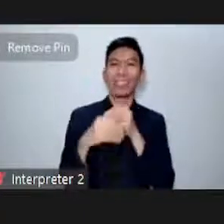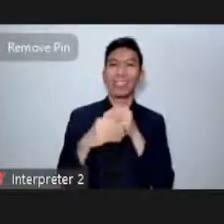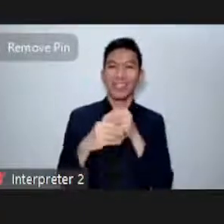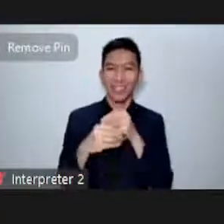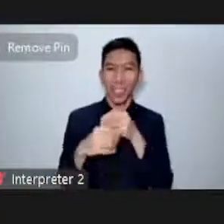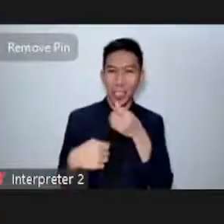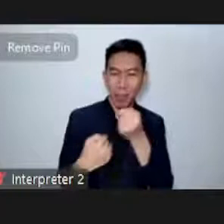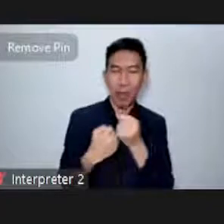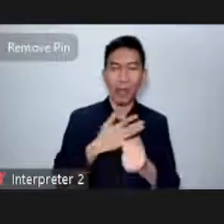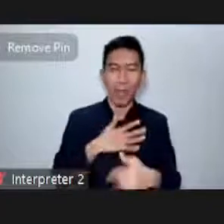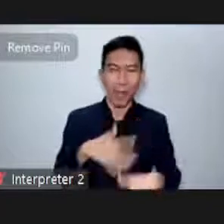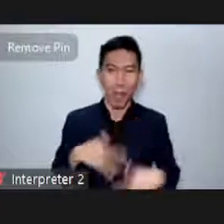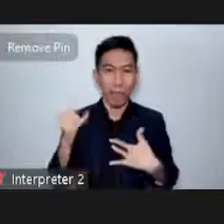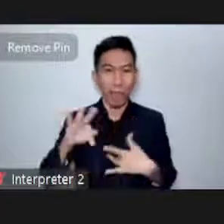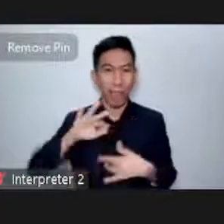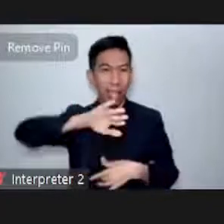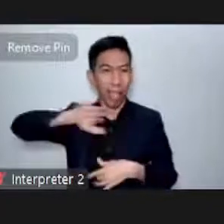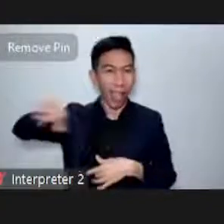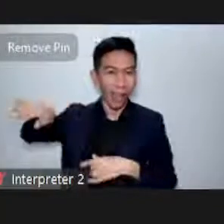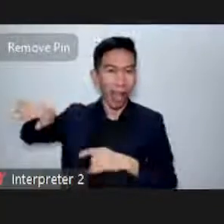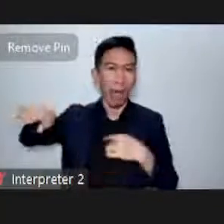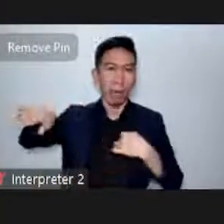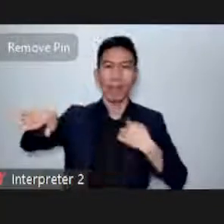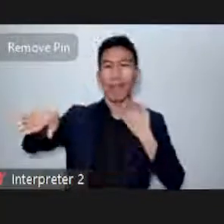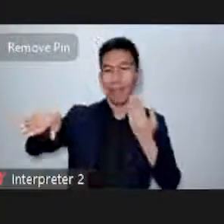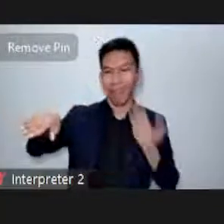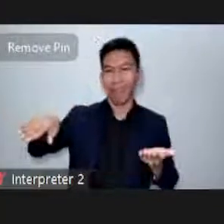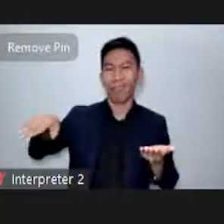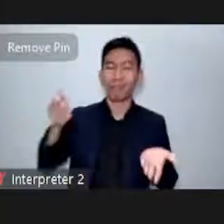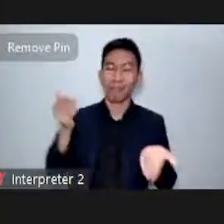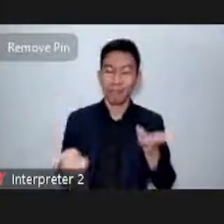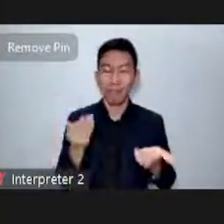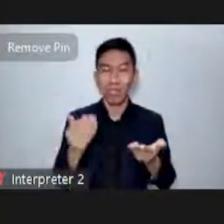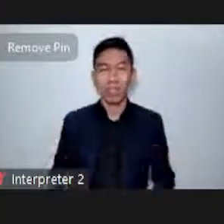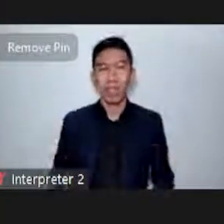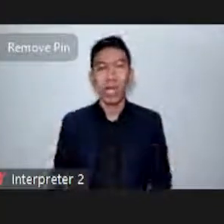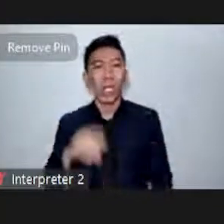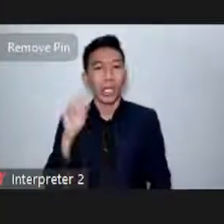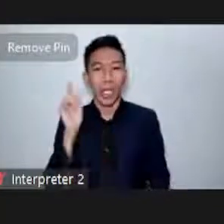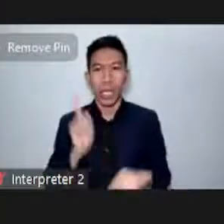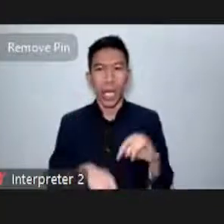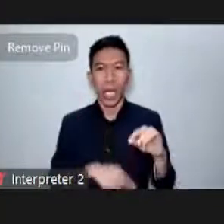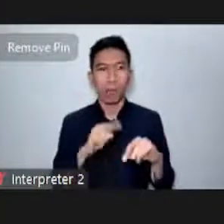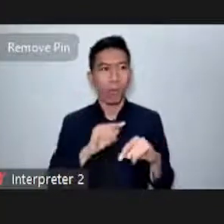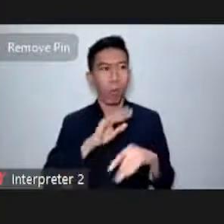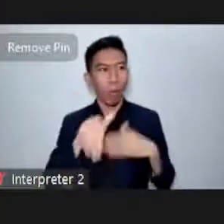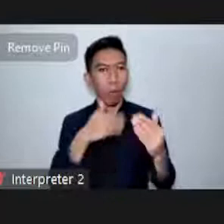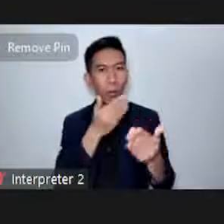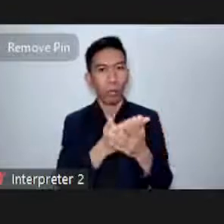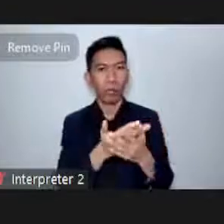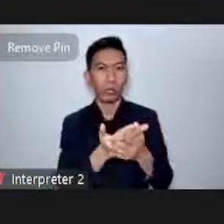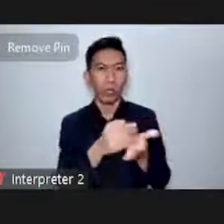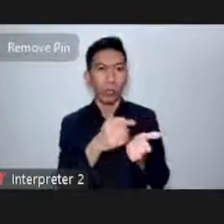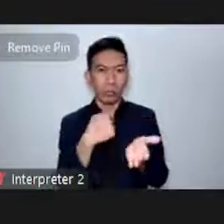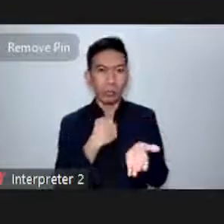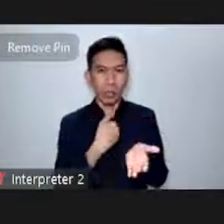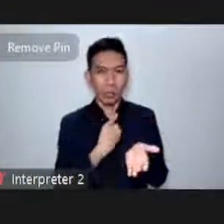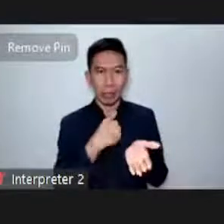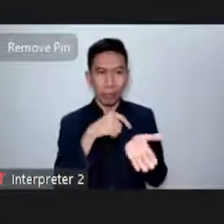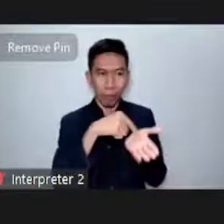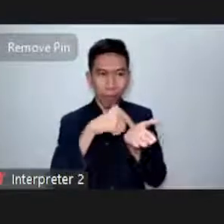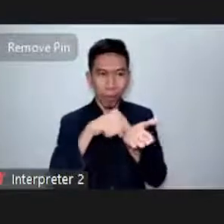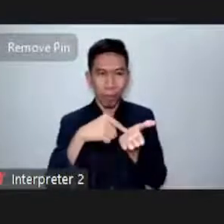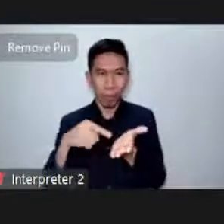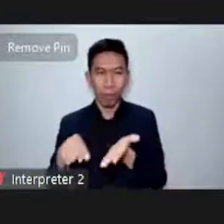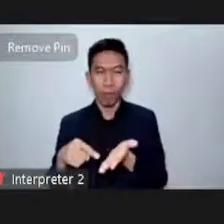Kung wala sila, wala na din ako. Hindi ko kakayanin i-shoulder lahat-lahat ng mga pangangailangan ko.